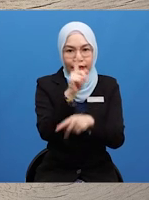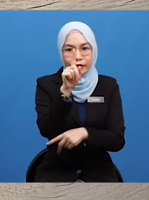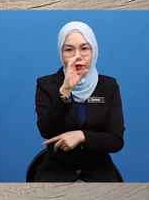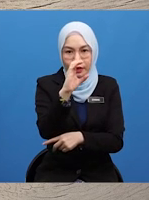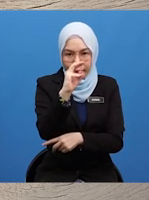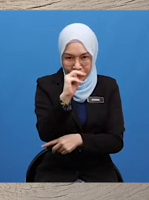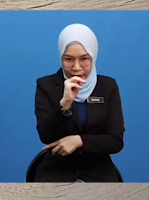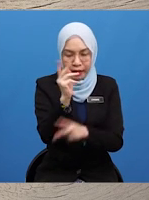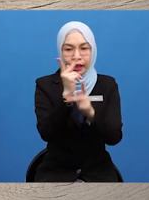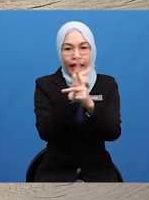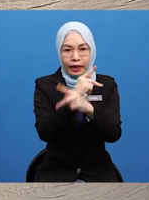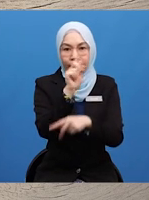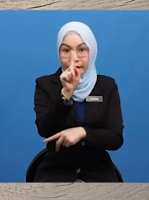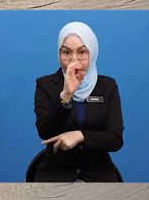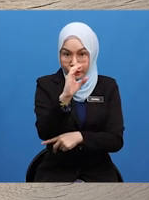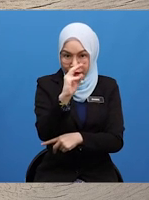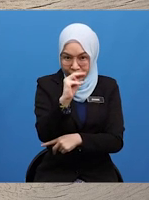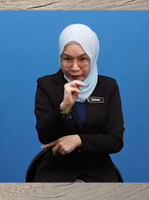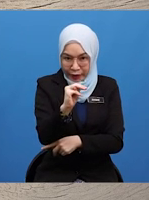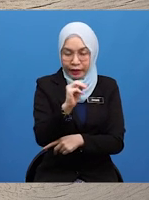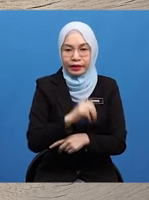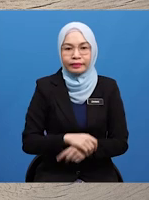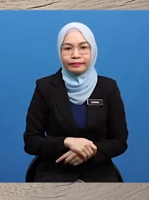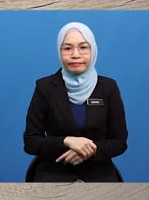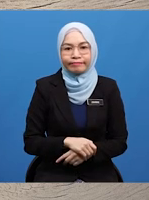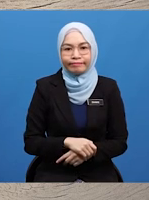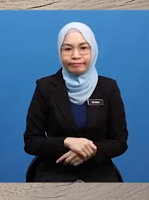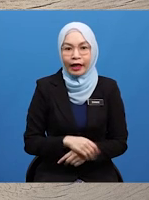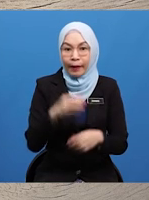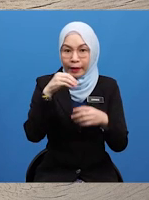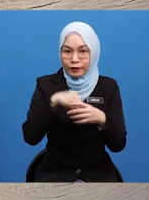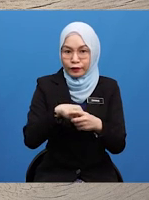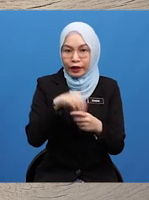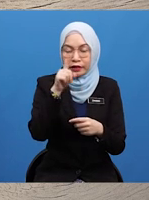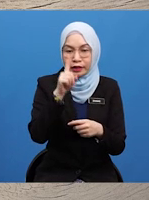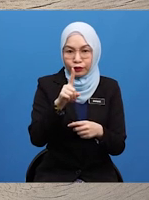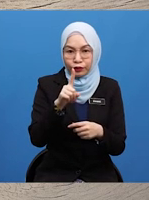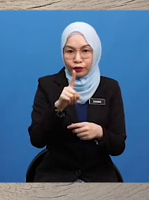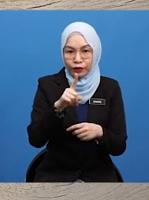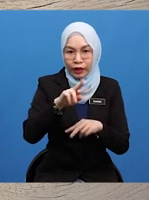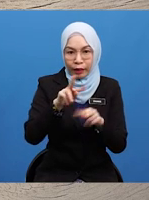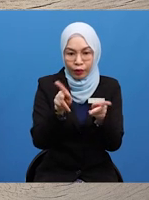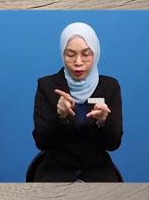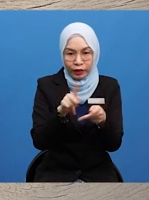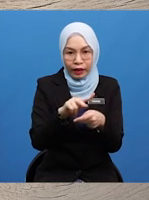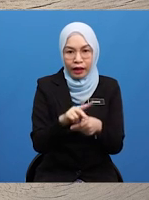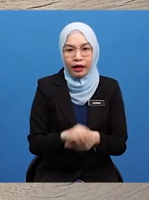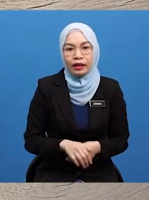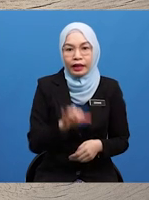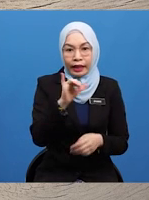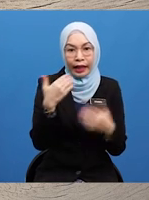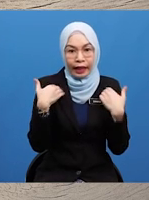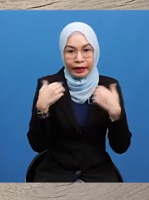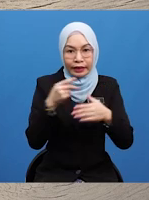cm padu dimasukkan ke dalam sebuah kotak, didapati jumlah kubus yang diperlukan untuk